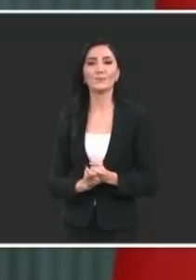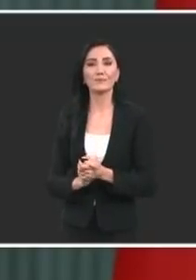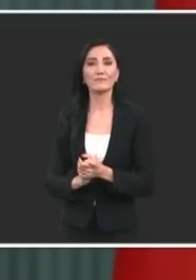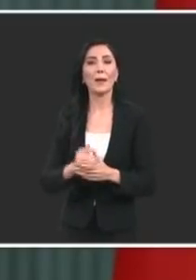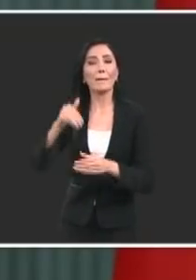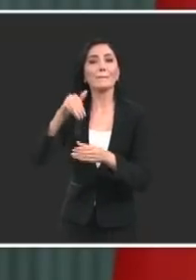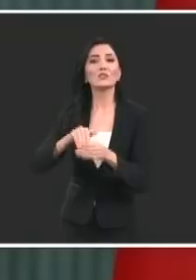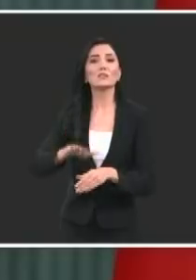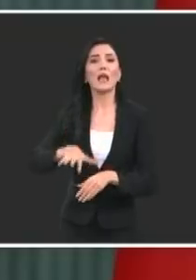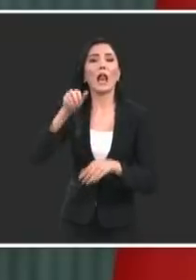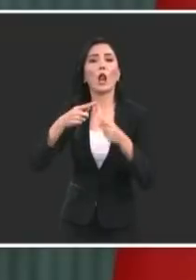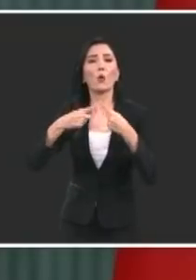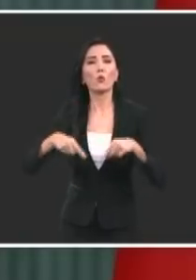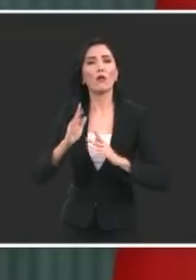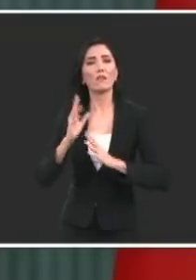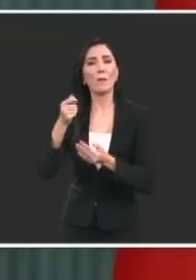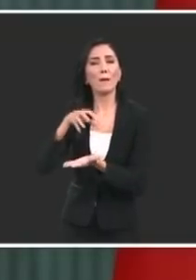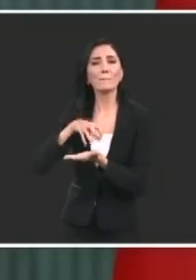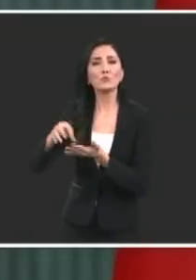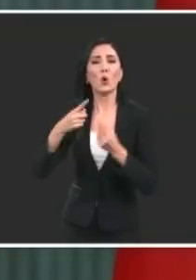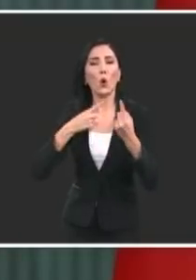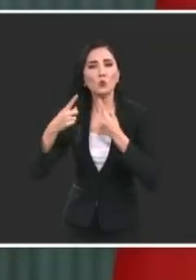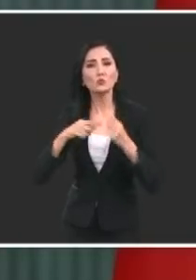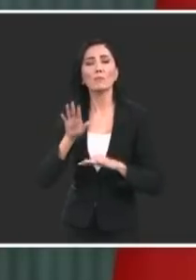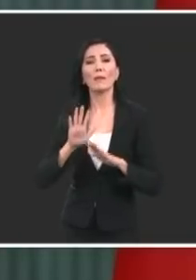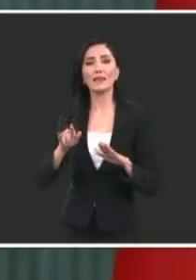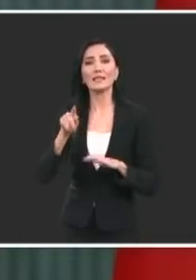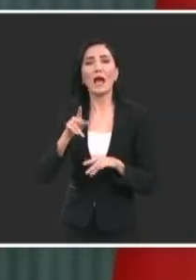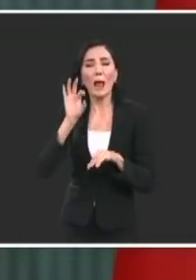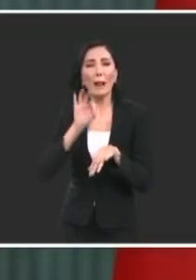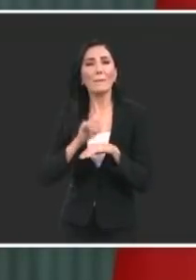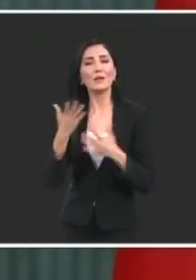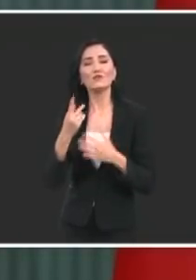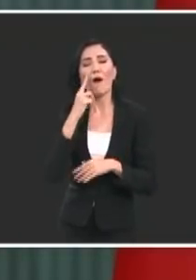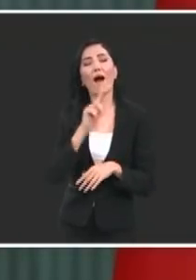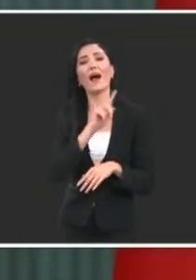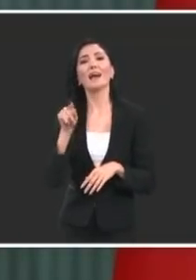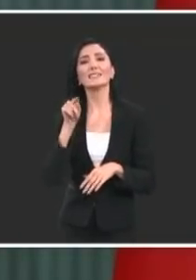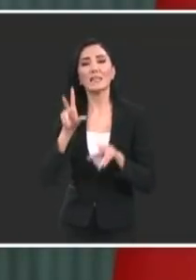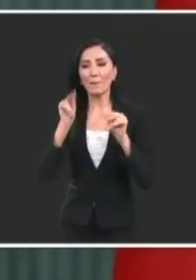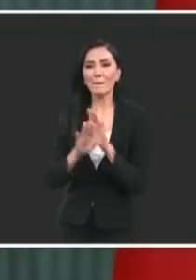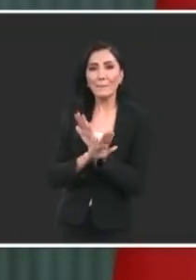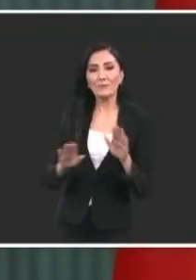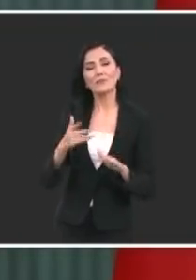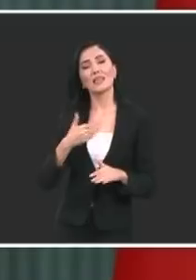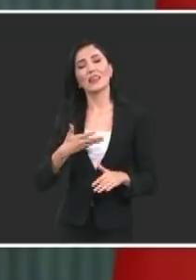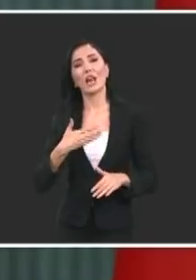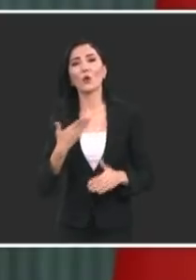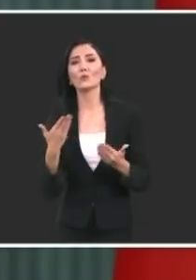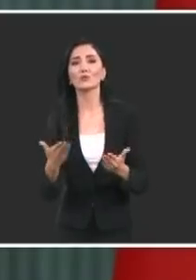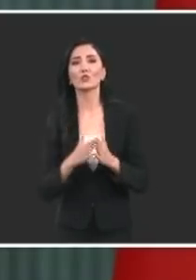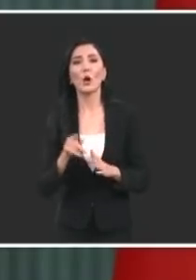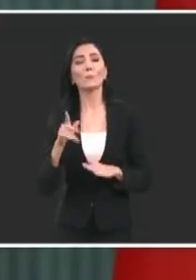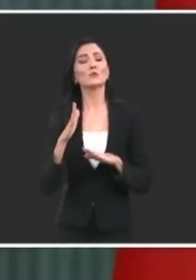meclis genel Kurulu'nda süren Bütçe görüşmelerinde bir an önce hayırlısıyla tamamlanmasını diliyoruz